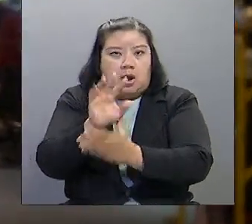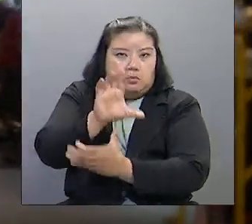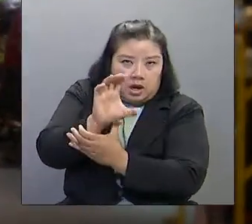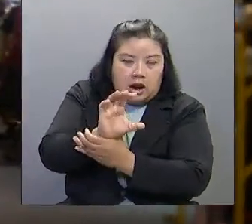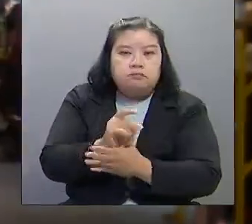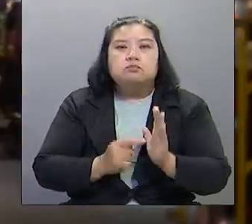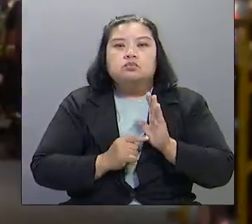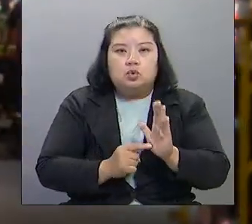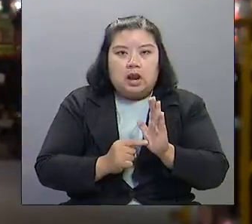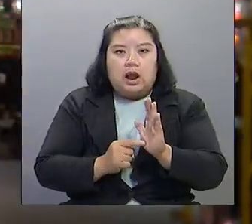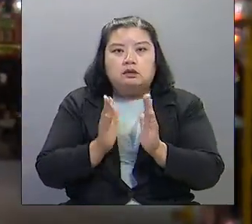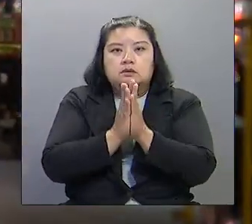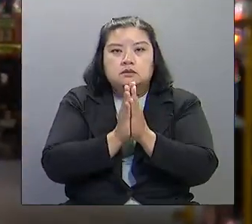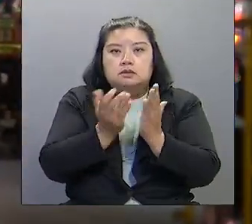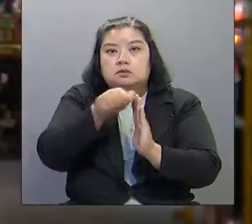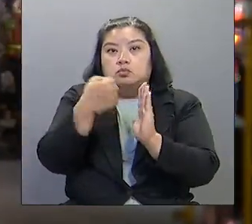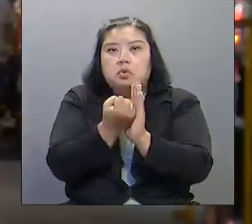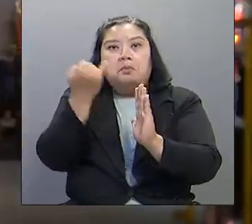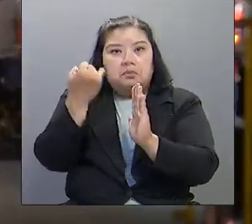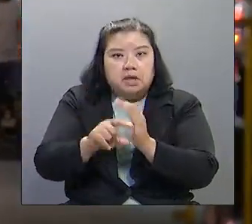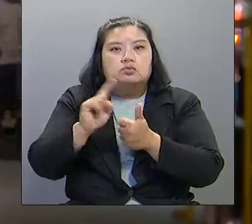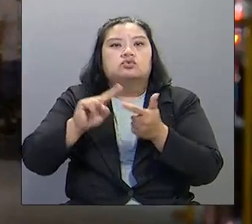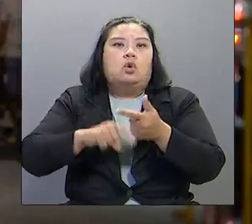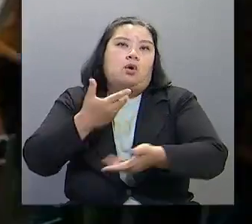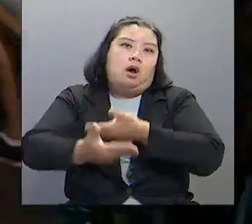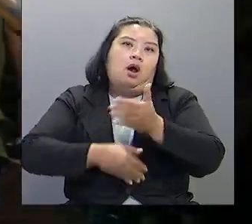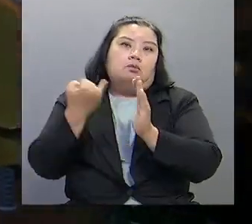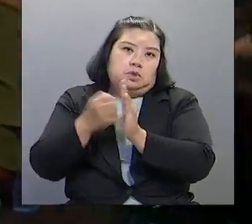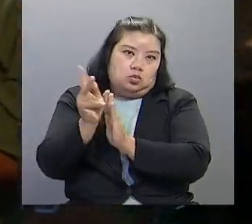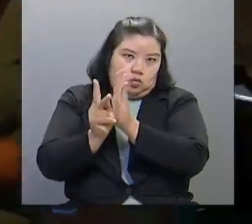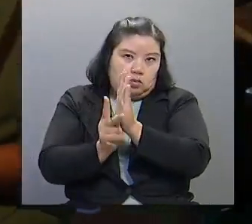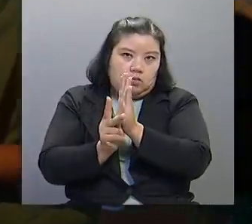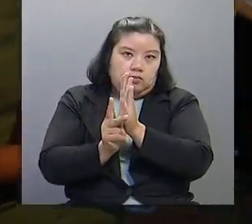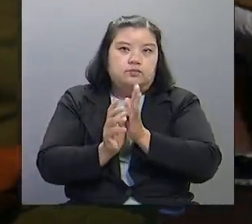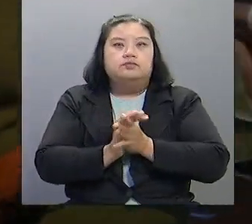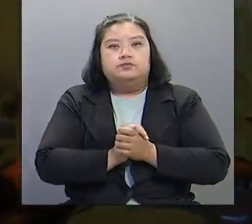องการใช้วีซ่าผิดประเภทหรือว่าการดำเนินธุรกิจไม่ถูกต้องตามกฎหมายด้วยค่ะ